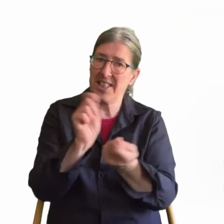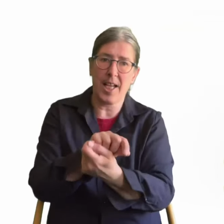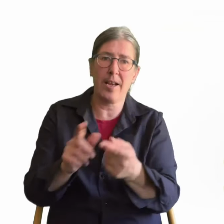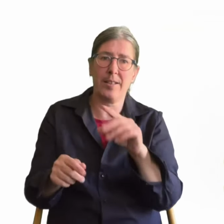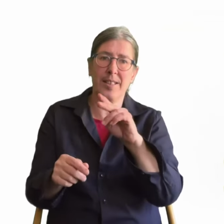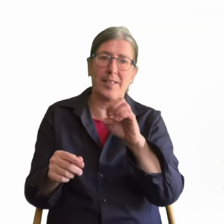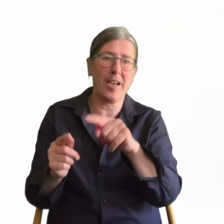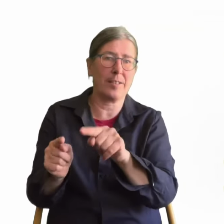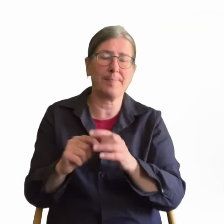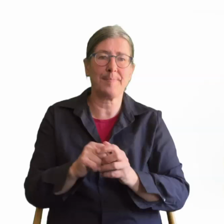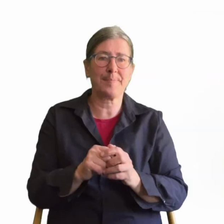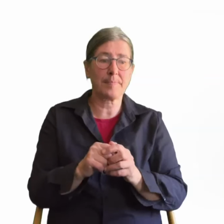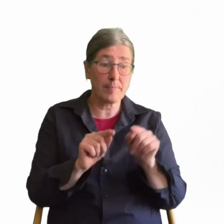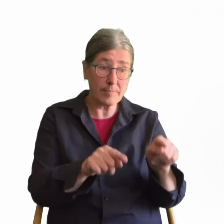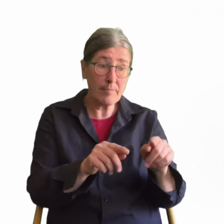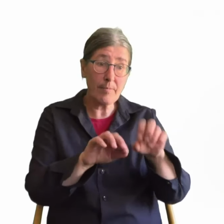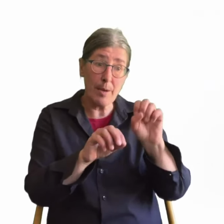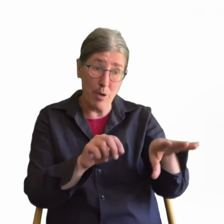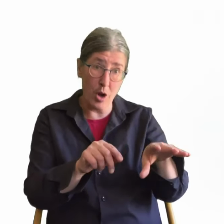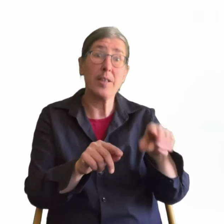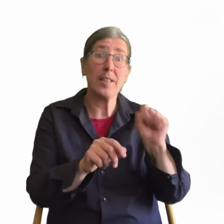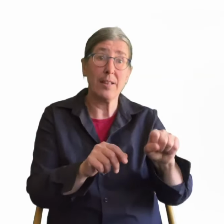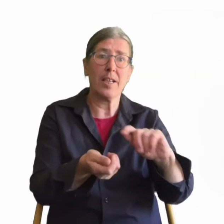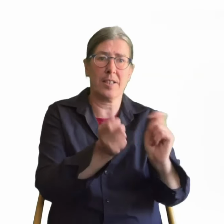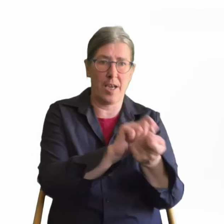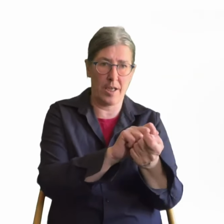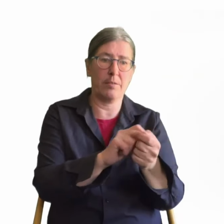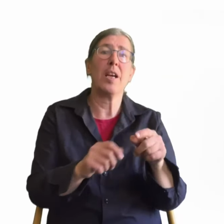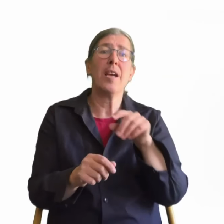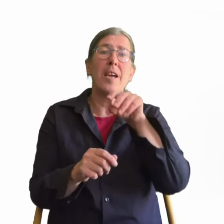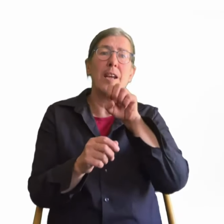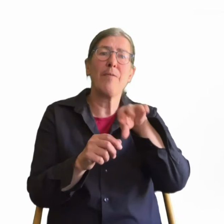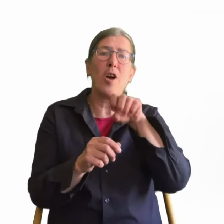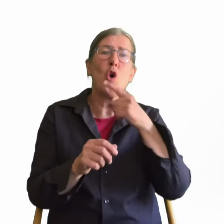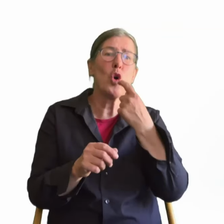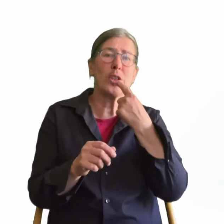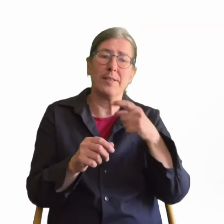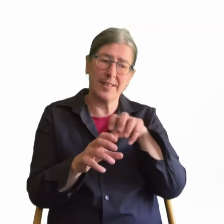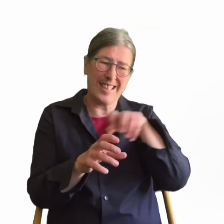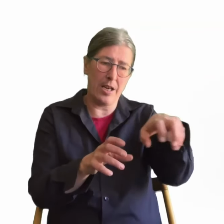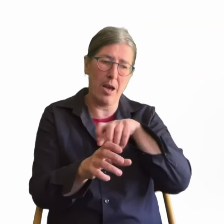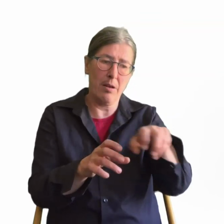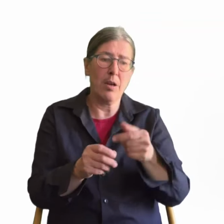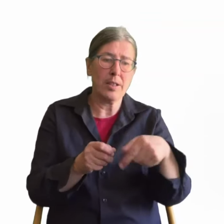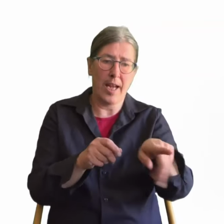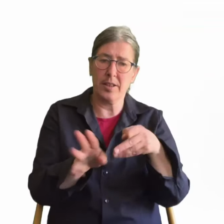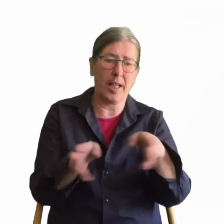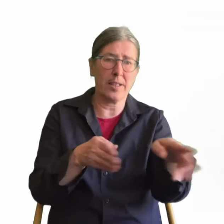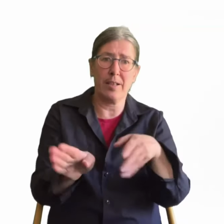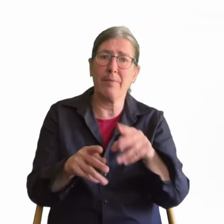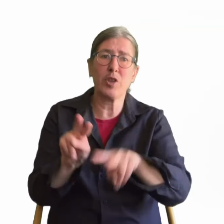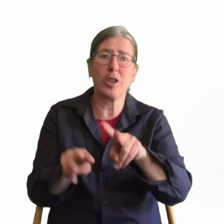recyceln. Den recycelbaren Müll trennt ein Infrarotscanner nach Kunststoffsorten. Aber die Vermischung